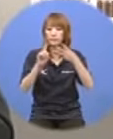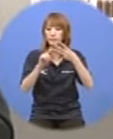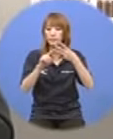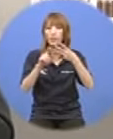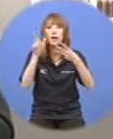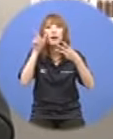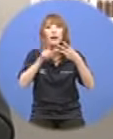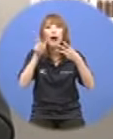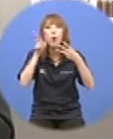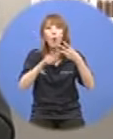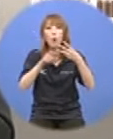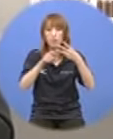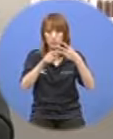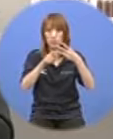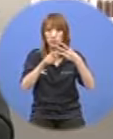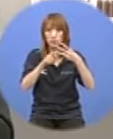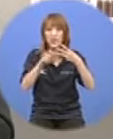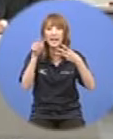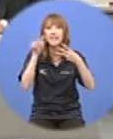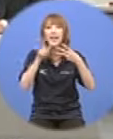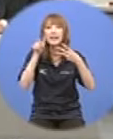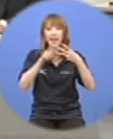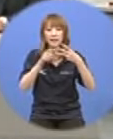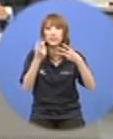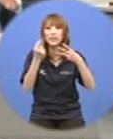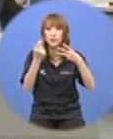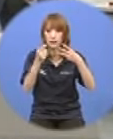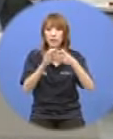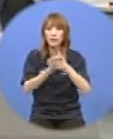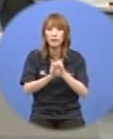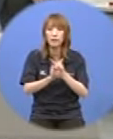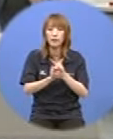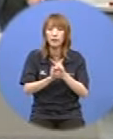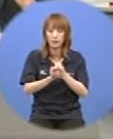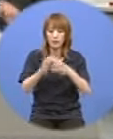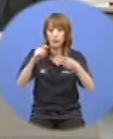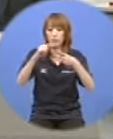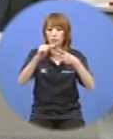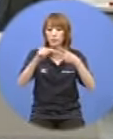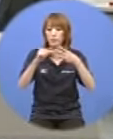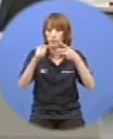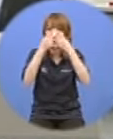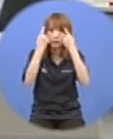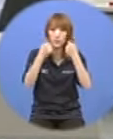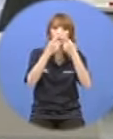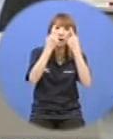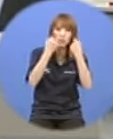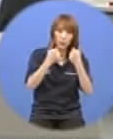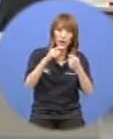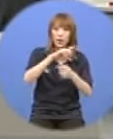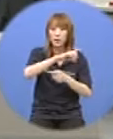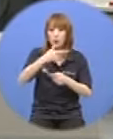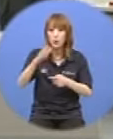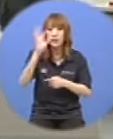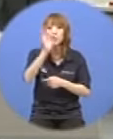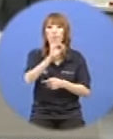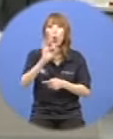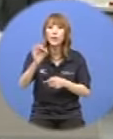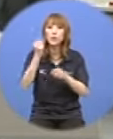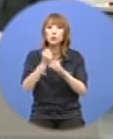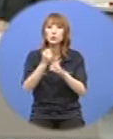よね。 あ、 でまあ石鹸ですよ、 はい、 だけど考えてみたらみんなそれぞれいろんな商品を作って